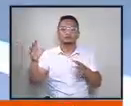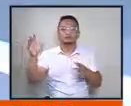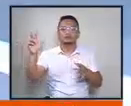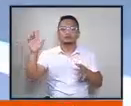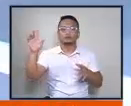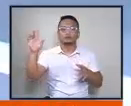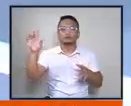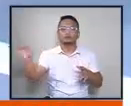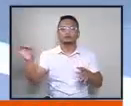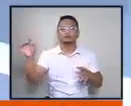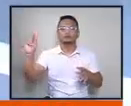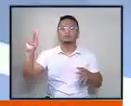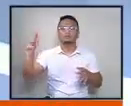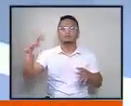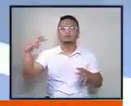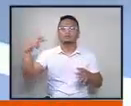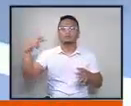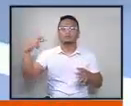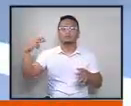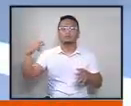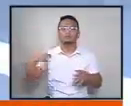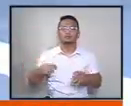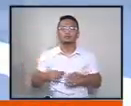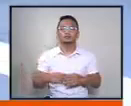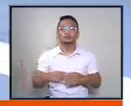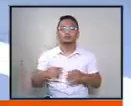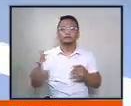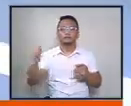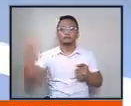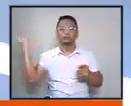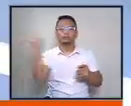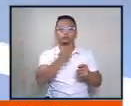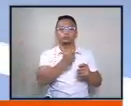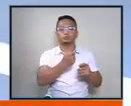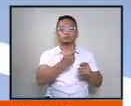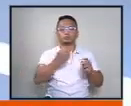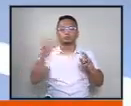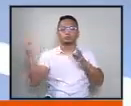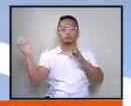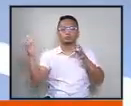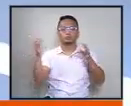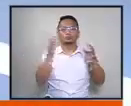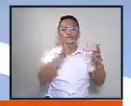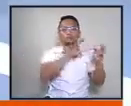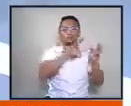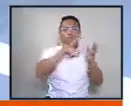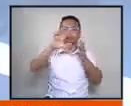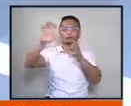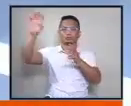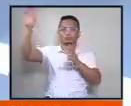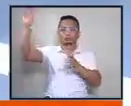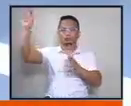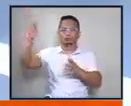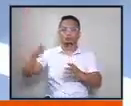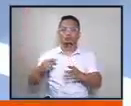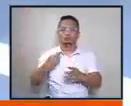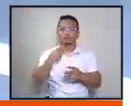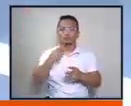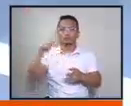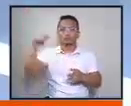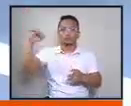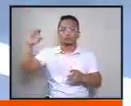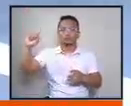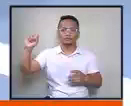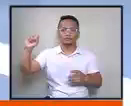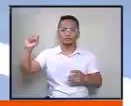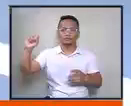80 kph. Abot naman po sa 35 kph ang bilis ito at kumikilos pa kanluran, hilagang kanluran. Sabi po ng PAGASA, maaaring